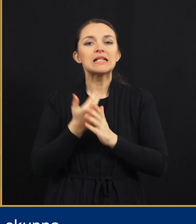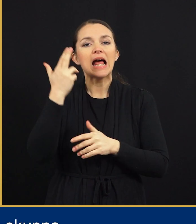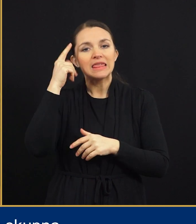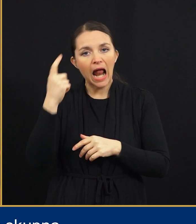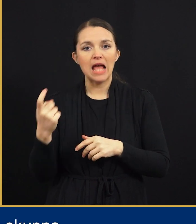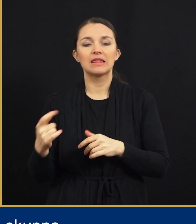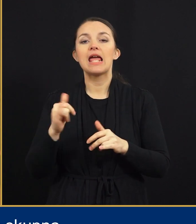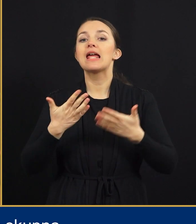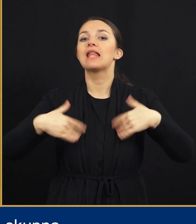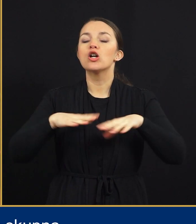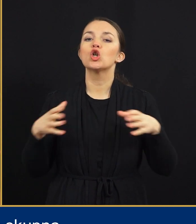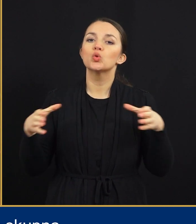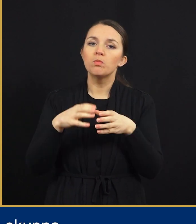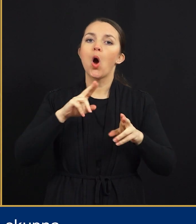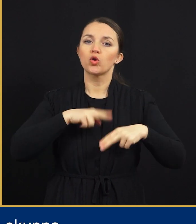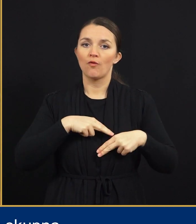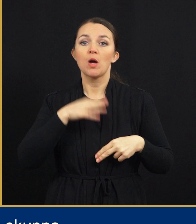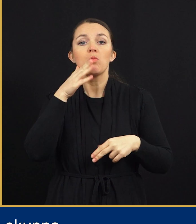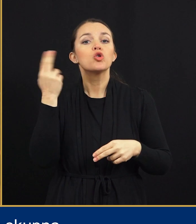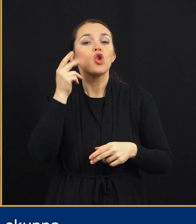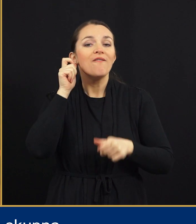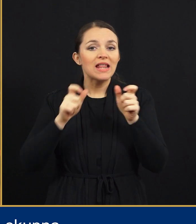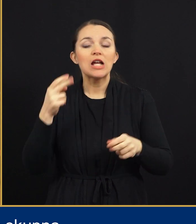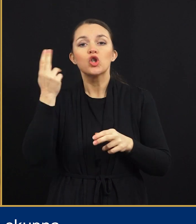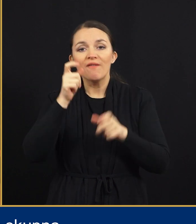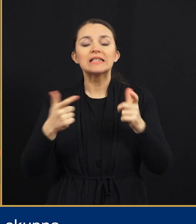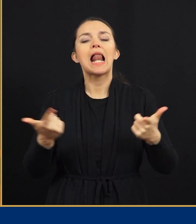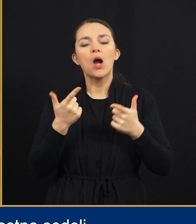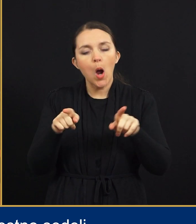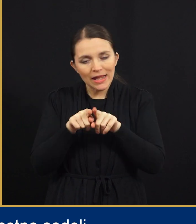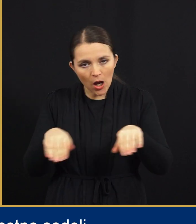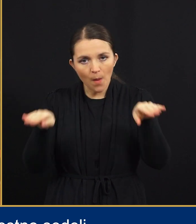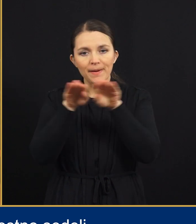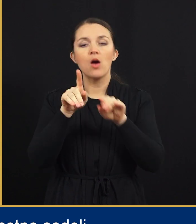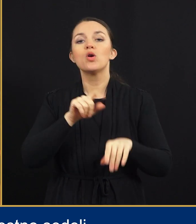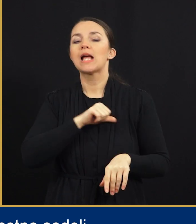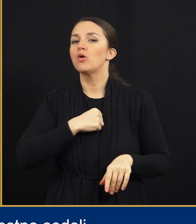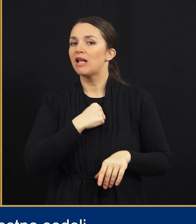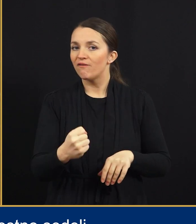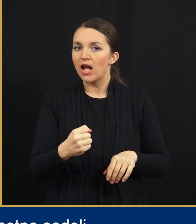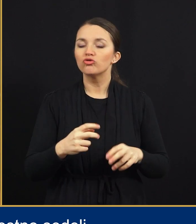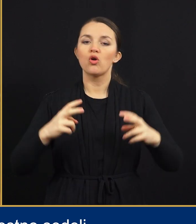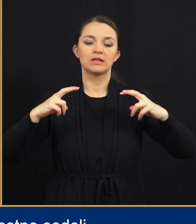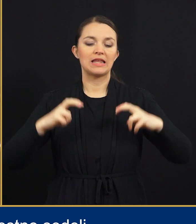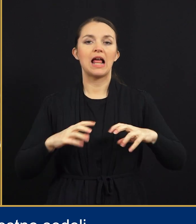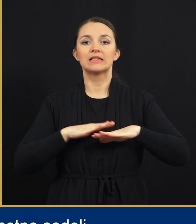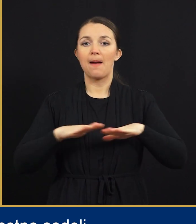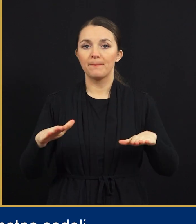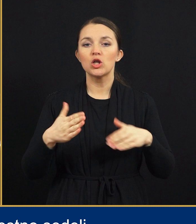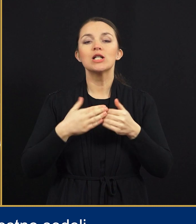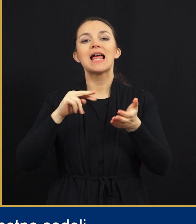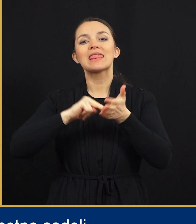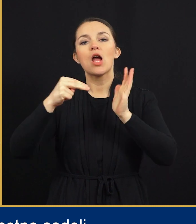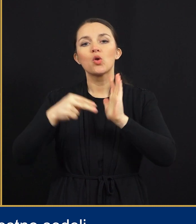Skrb za talente je torej naša skupna odgovornost, da bomo Slovenke in Slovenci lahko enakopravno in samozavestno sedeli za mizo